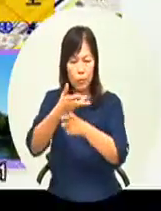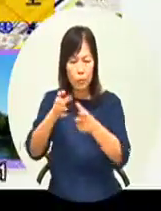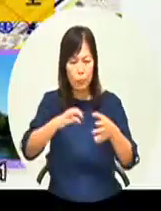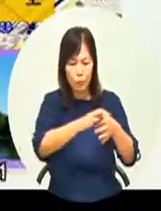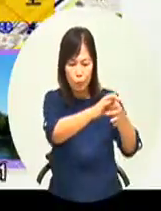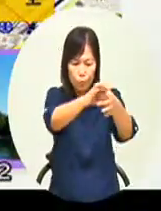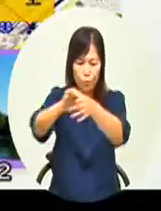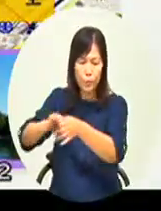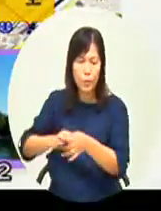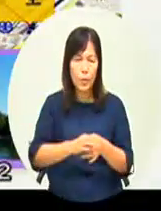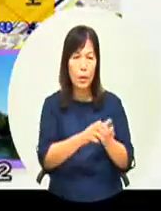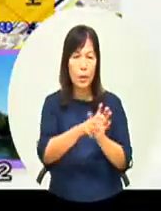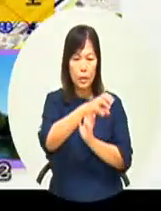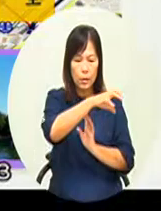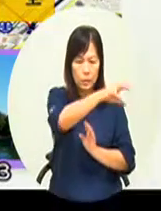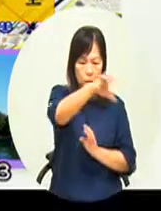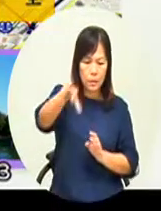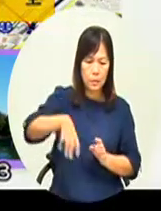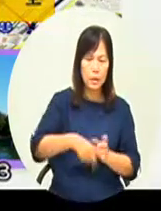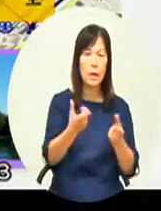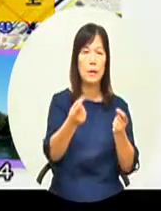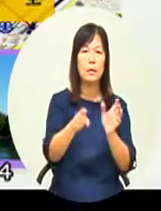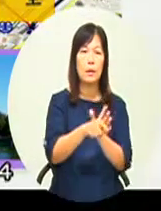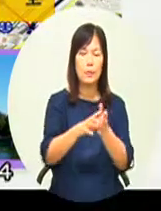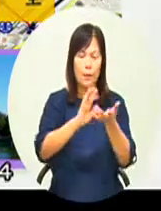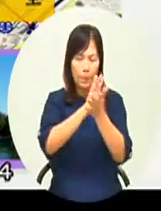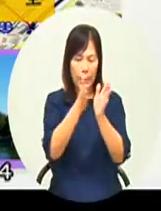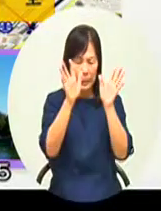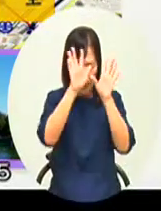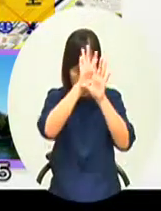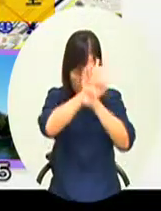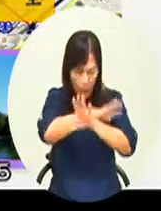这三个地方也是希望成为